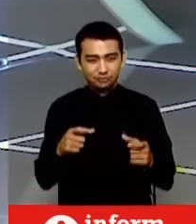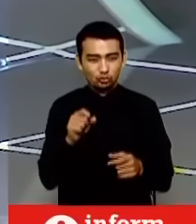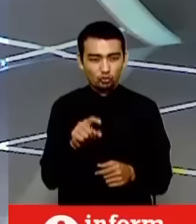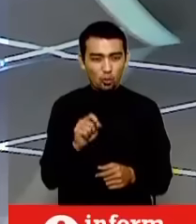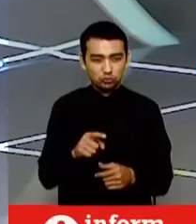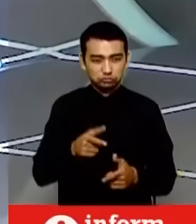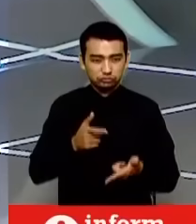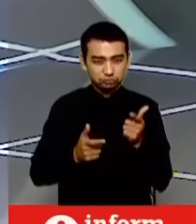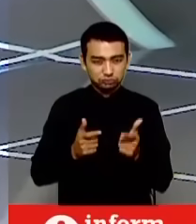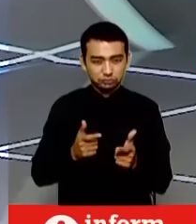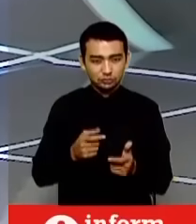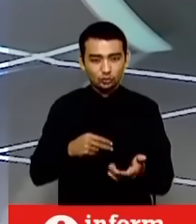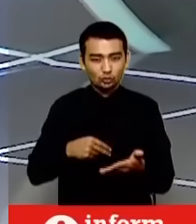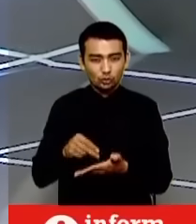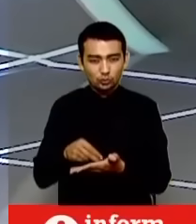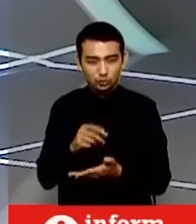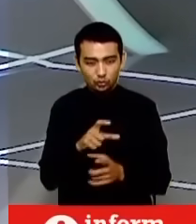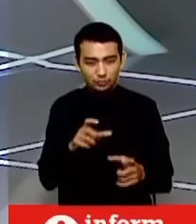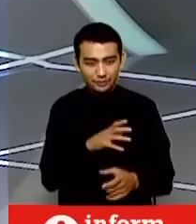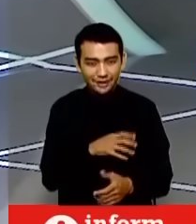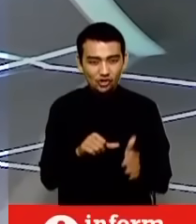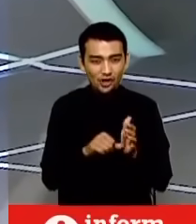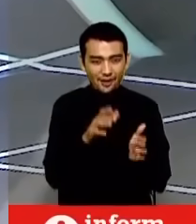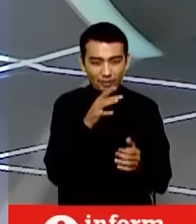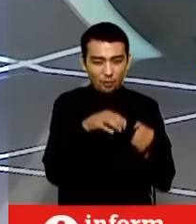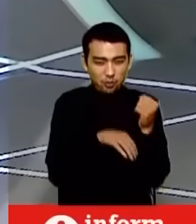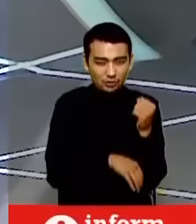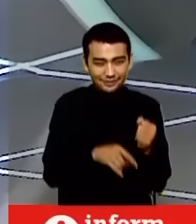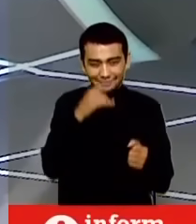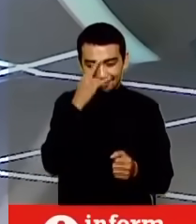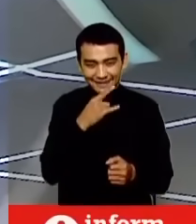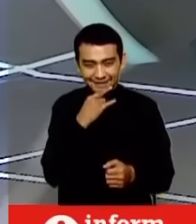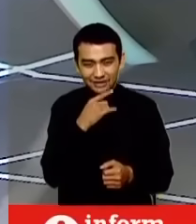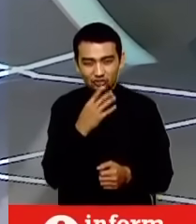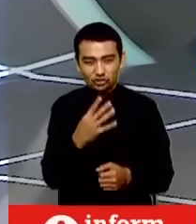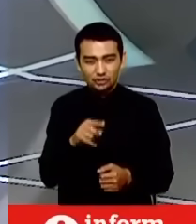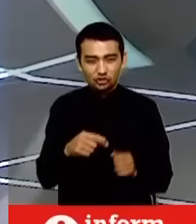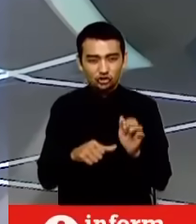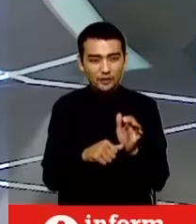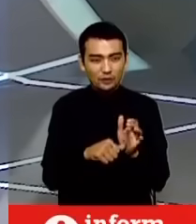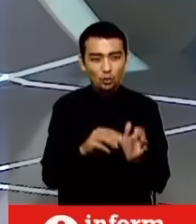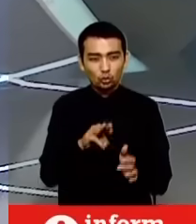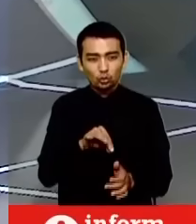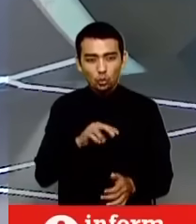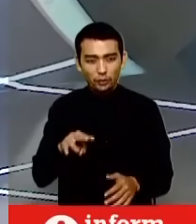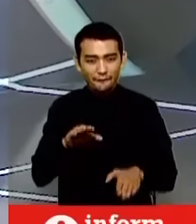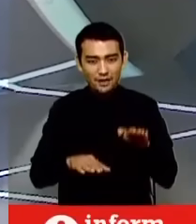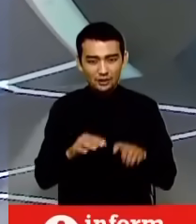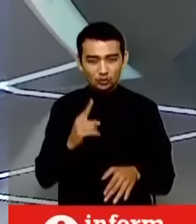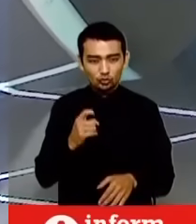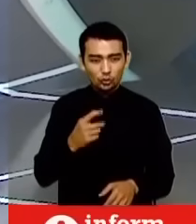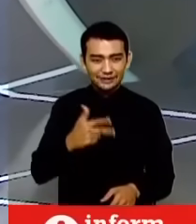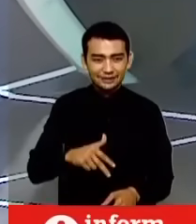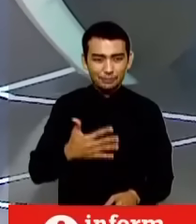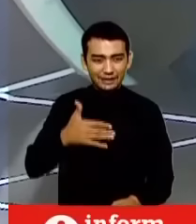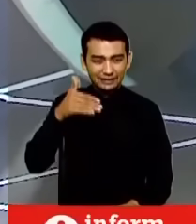тазартылған алтын құйма сатып алған. Ал соңғы 6 жыл ішінде қазақстандықтар салмағы 4-6 тонна болатын 135